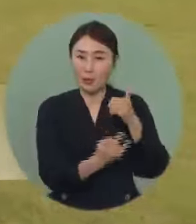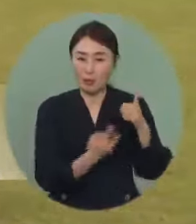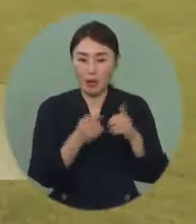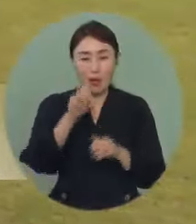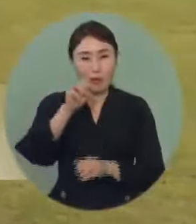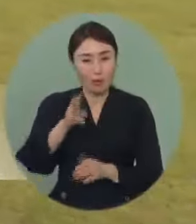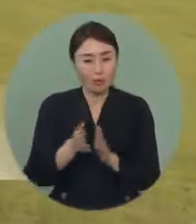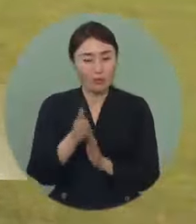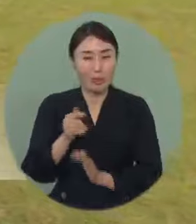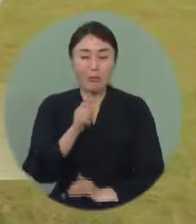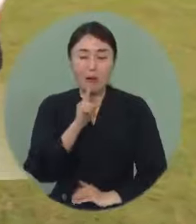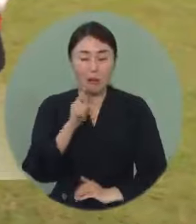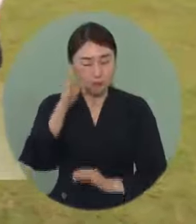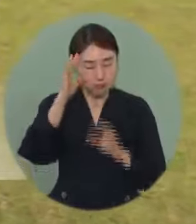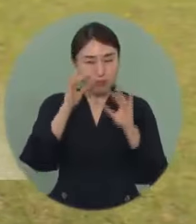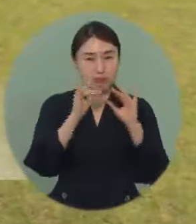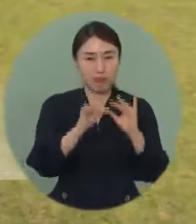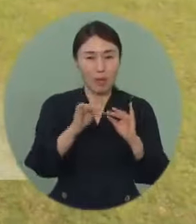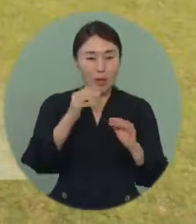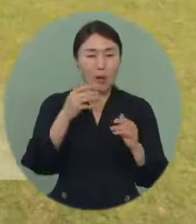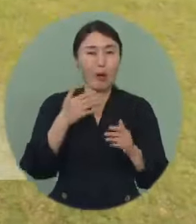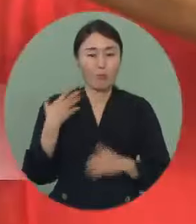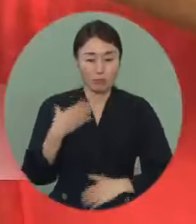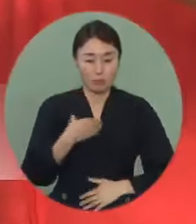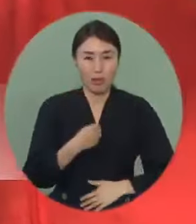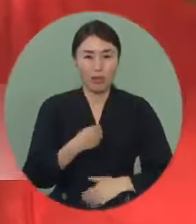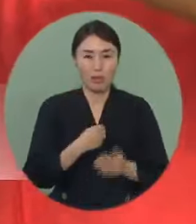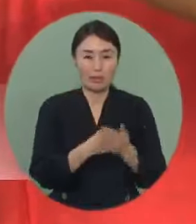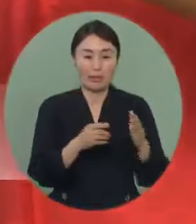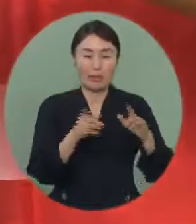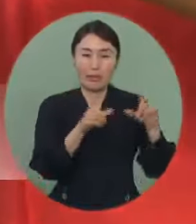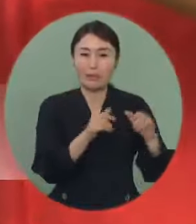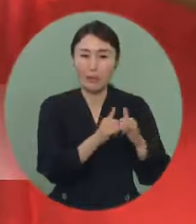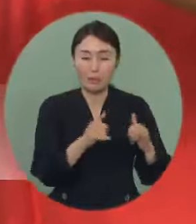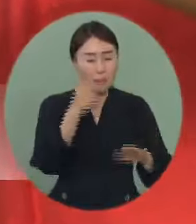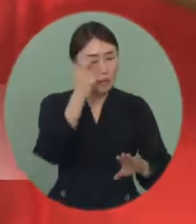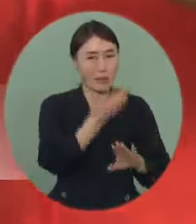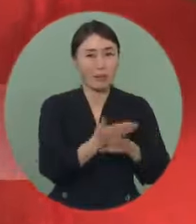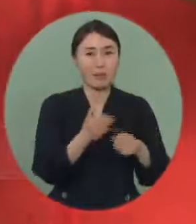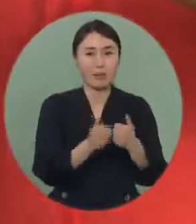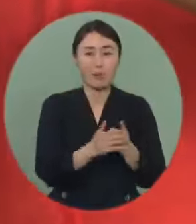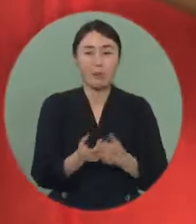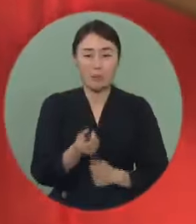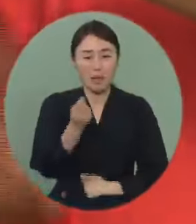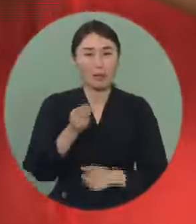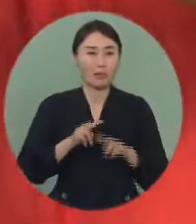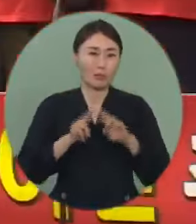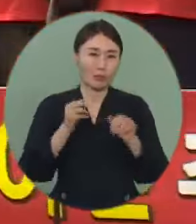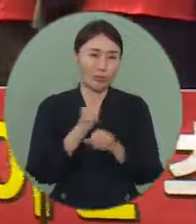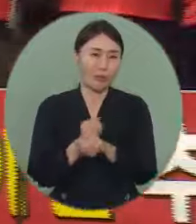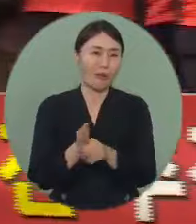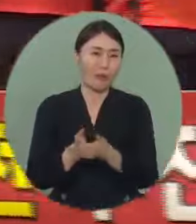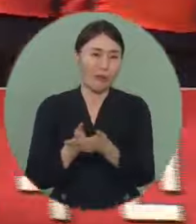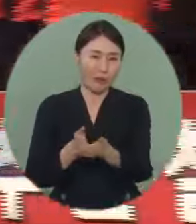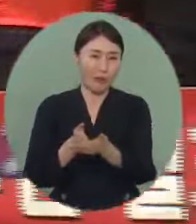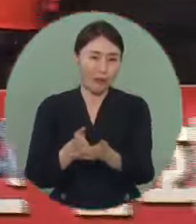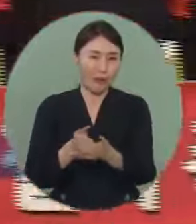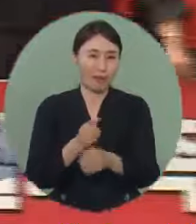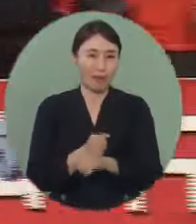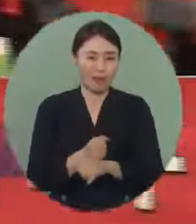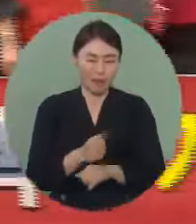발언을 환영한다며 무안군민이 반대하고 있기 때문에 군공항 이전을 즉각 철회할 것을 촉구했습니다.